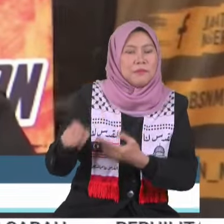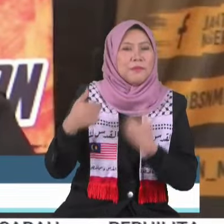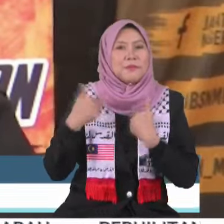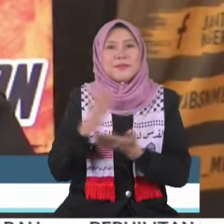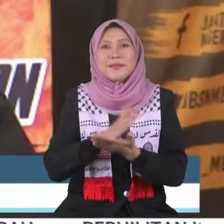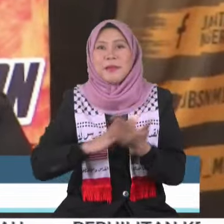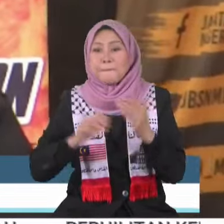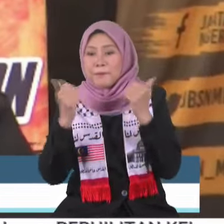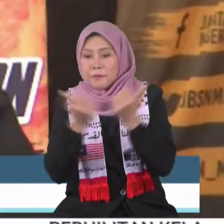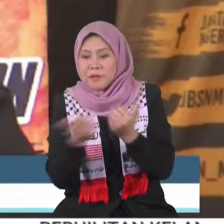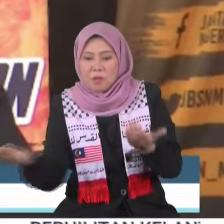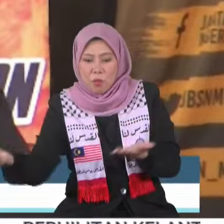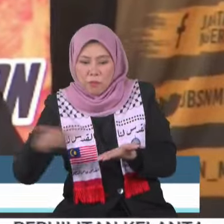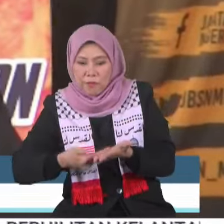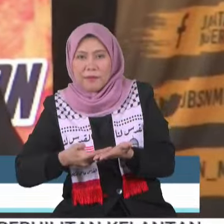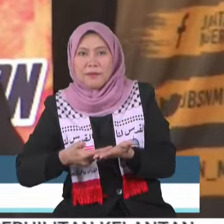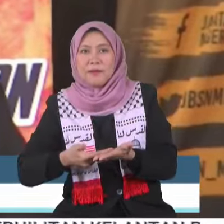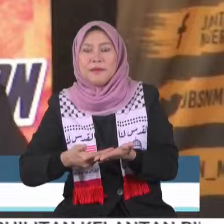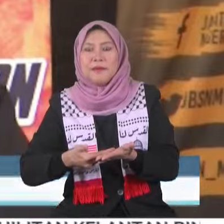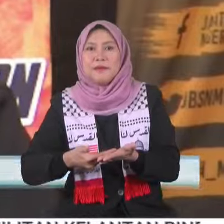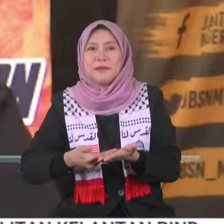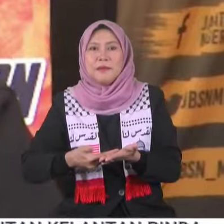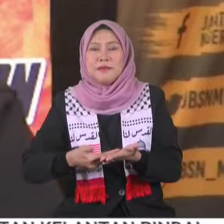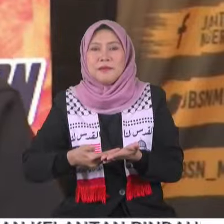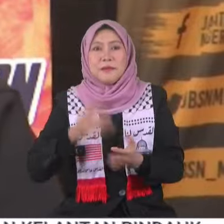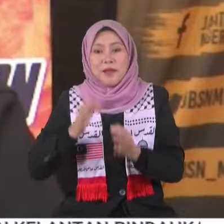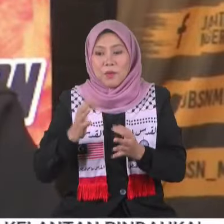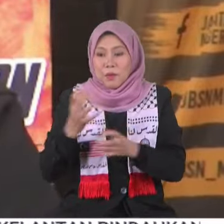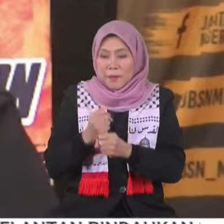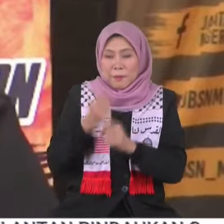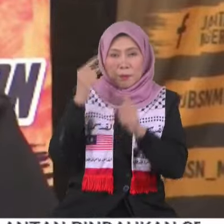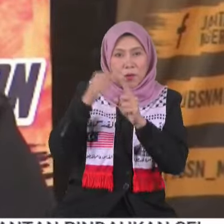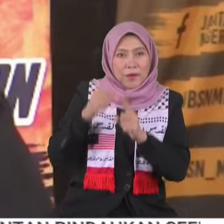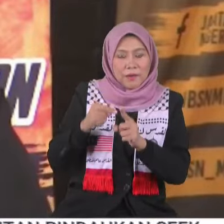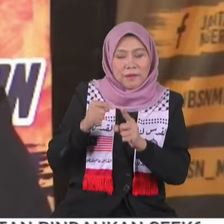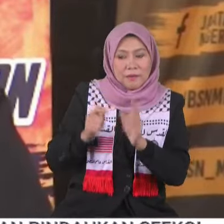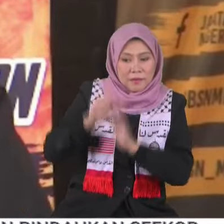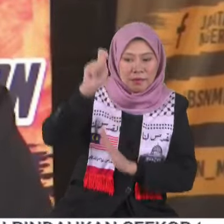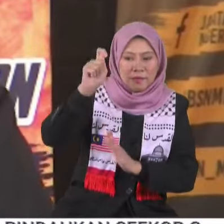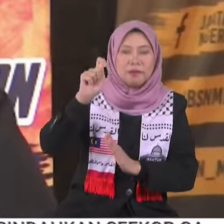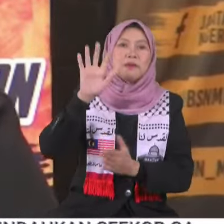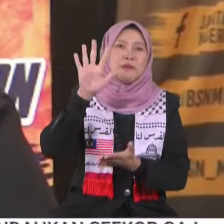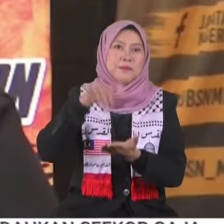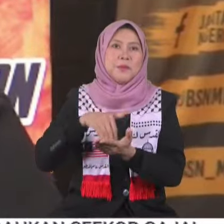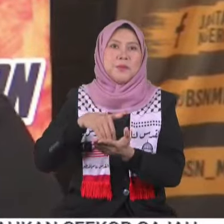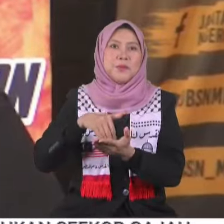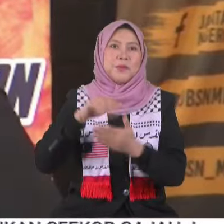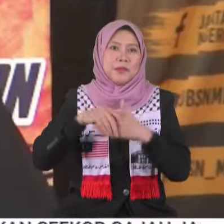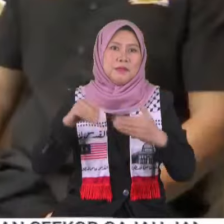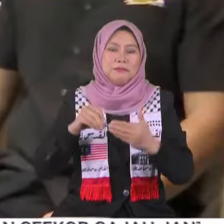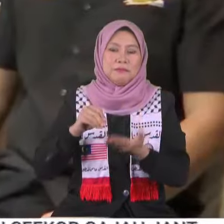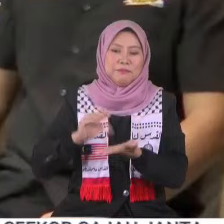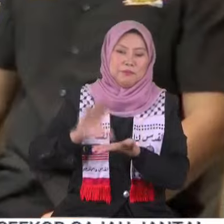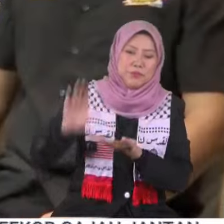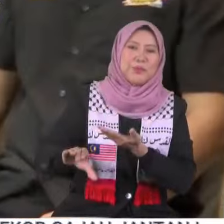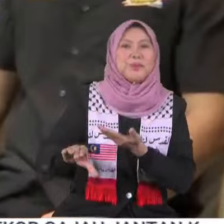bapa angkat menawarkan kalau pak yang tertinggi dia menawarkan RM5,000 kalau di sampingan apa yang kita bagi.